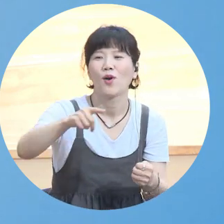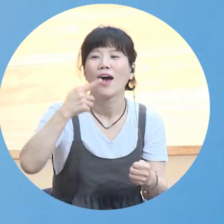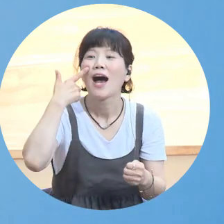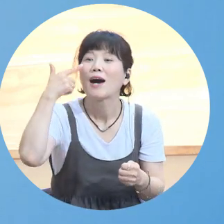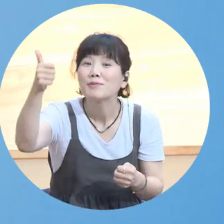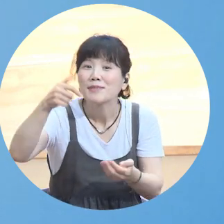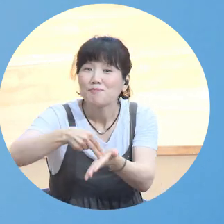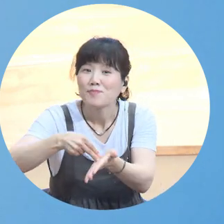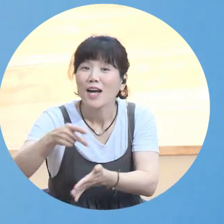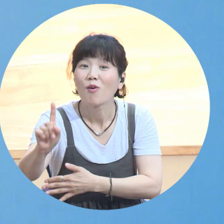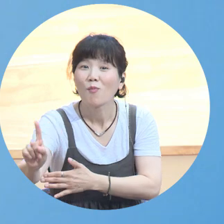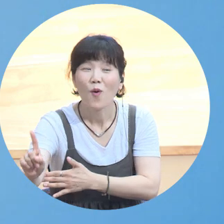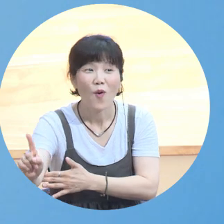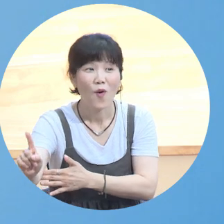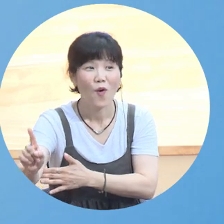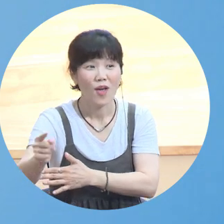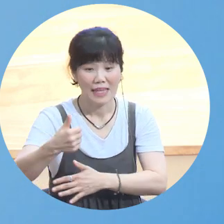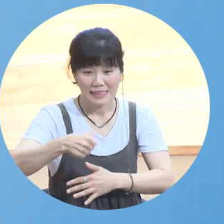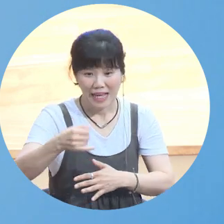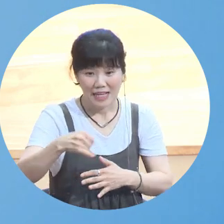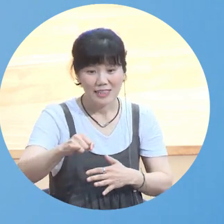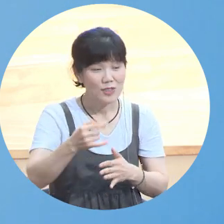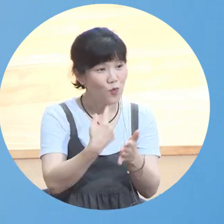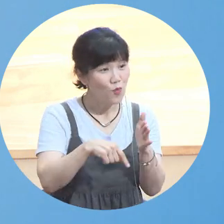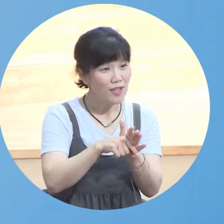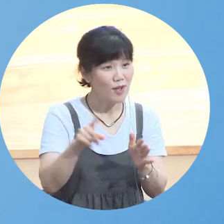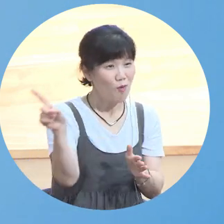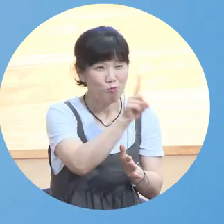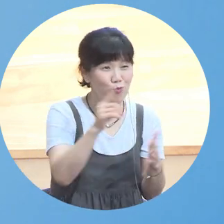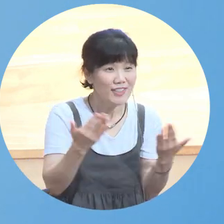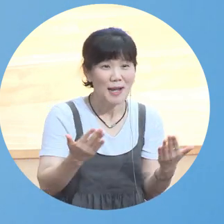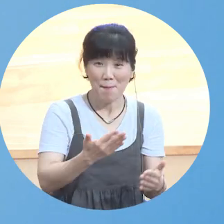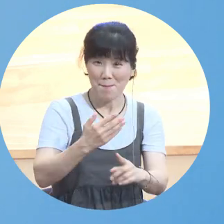자식을 위해서라면 뭐든지 다 할 수 있는 사람들이다 졌지